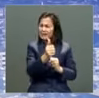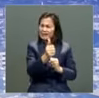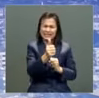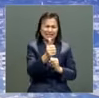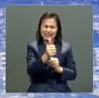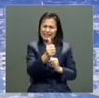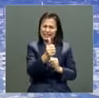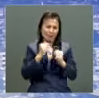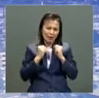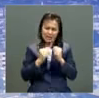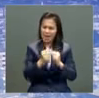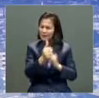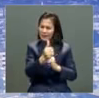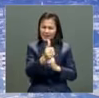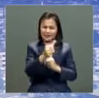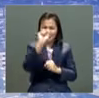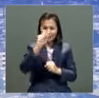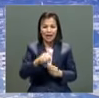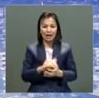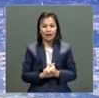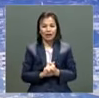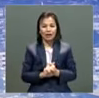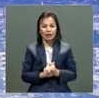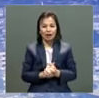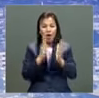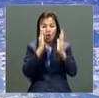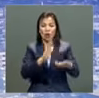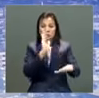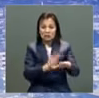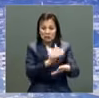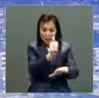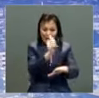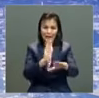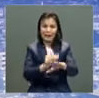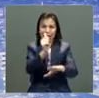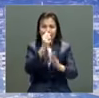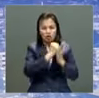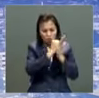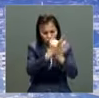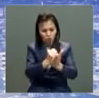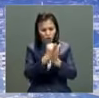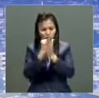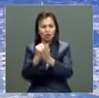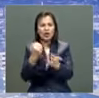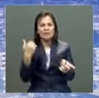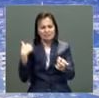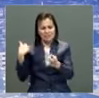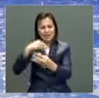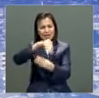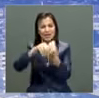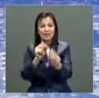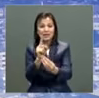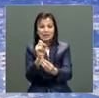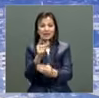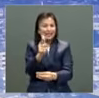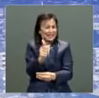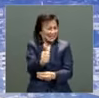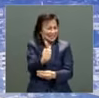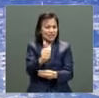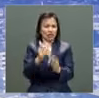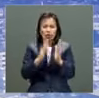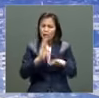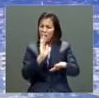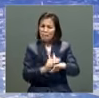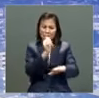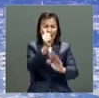ๆด้านต่างๆเหล่านี้เรามีคนเก่งๆอีกเยอะแยะมากมายที่จะช่วยเหลือท่านอยู่ทางเศรษฐกิจผมก็เชื่อว่ามีคนเก่งๆอีกมากม